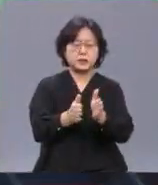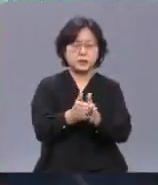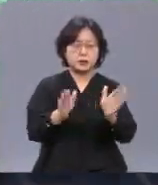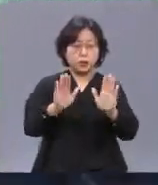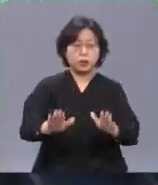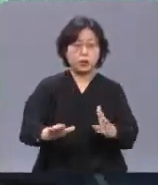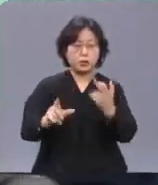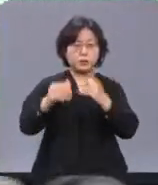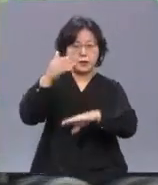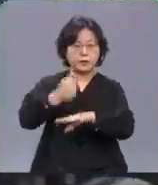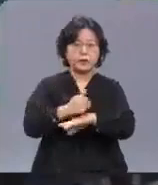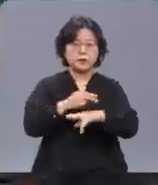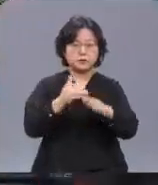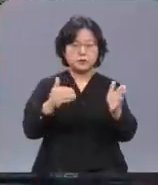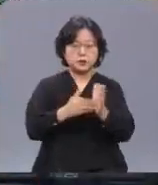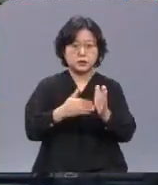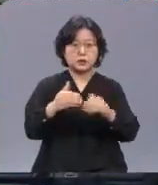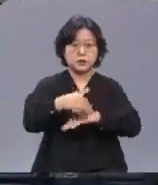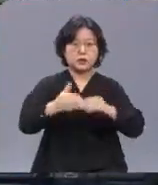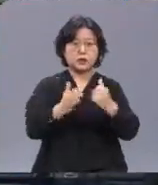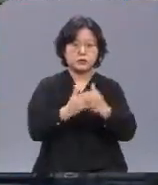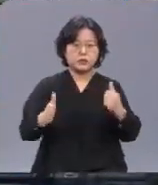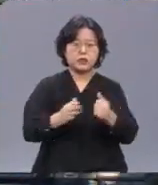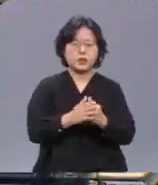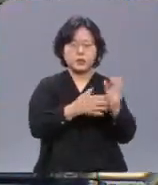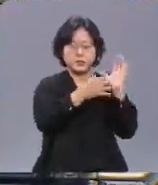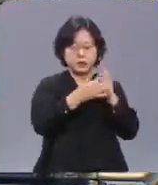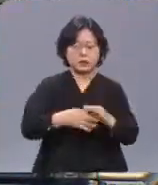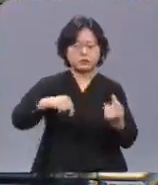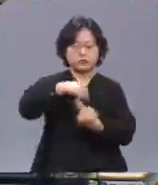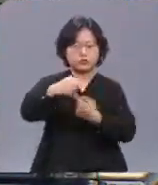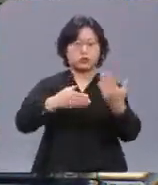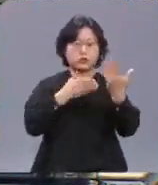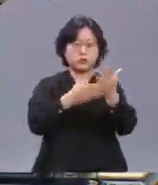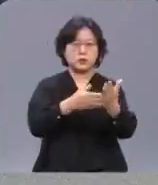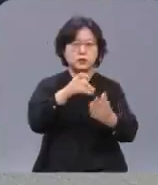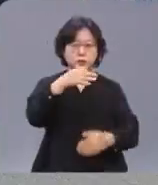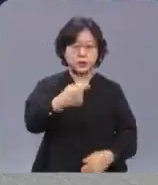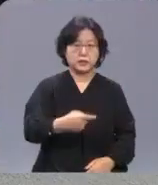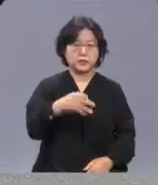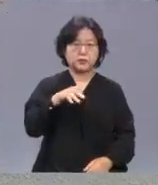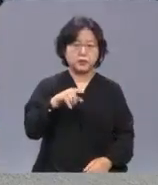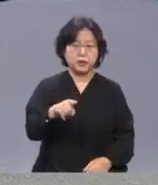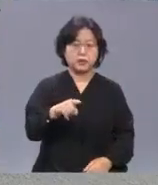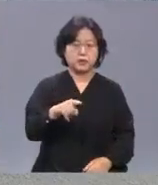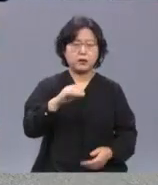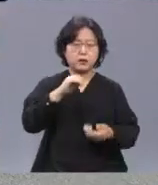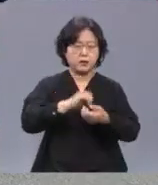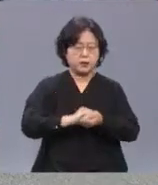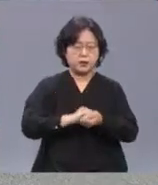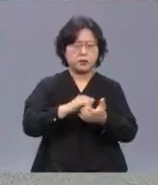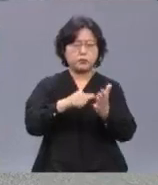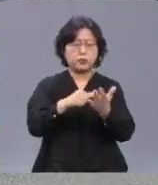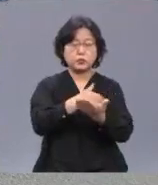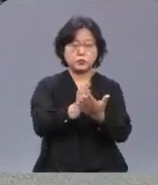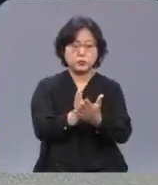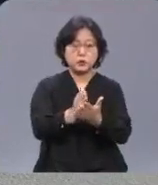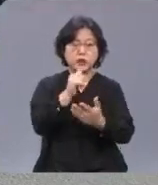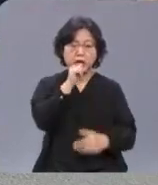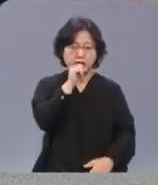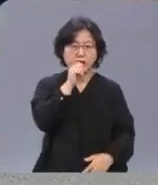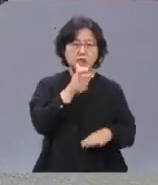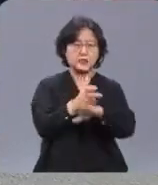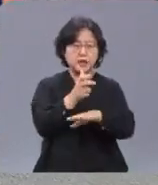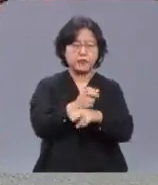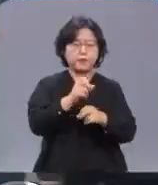말 폐지될 예정이어서 이걸 영구 도입해달라는 겁니다. 또 시멘트와 컨테이너로 한정된 화물 품목을 철강,